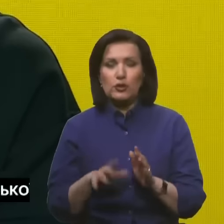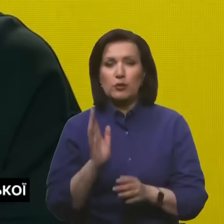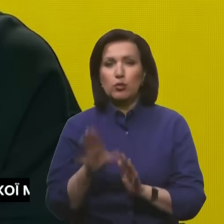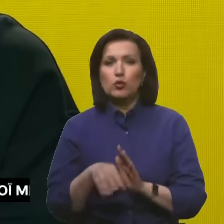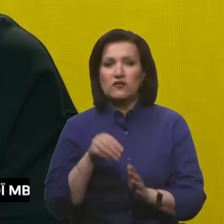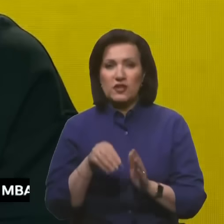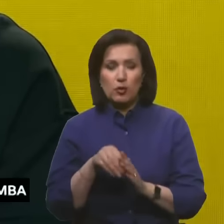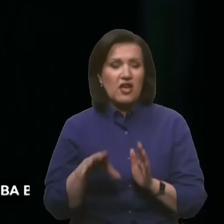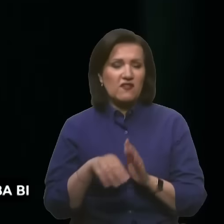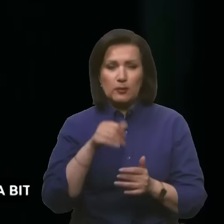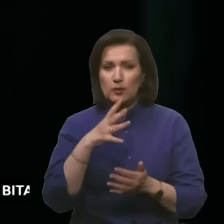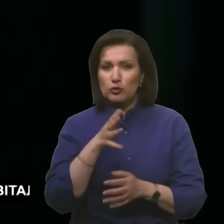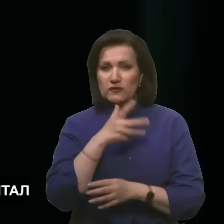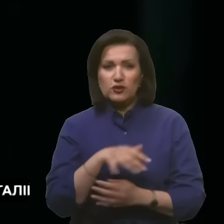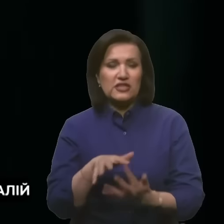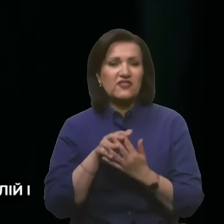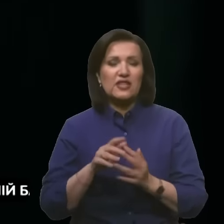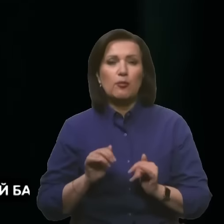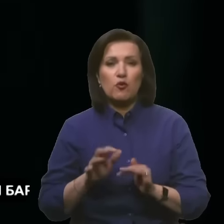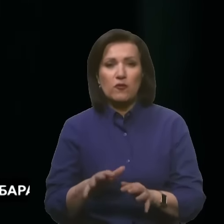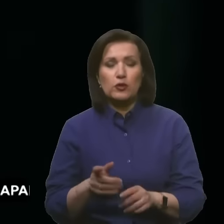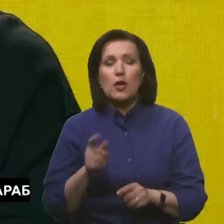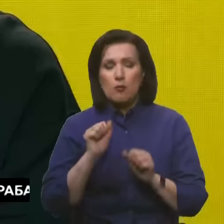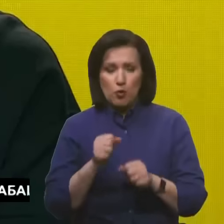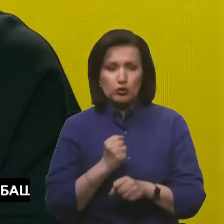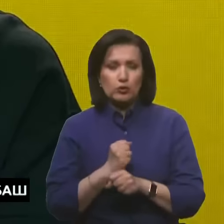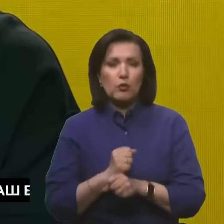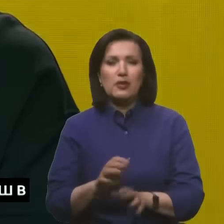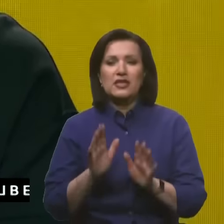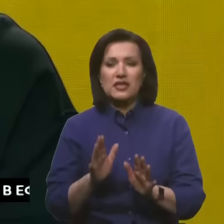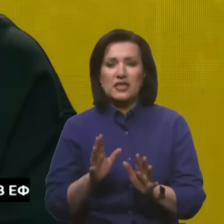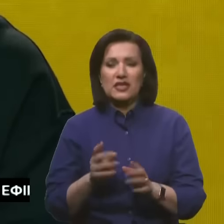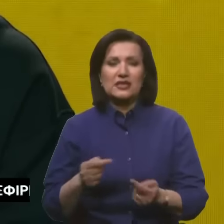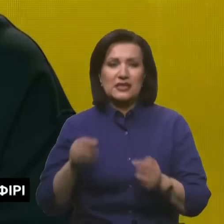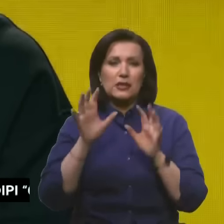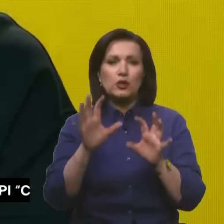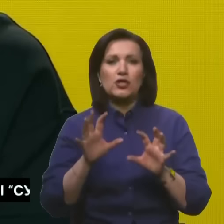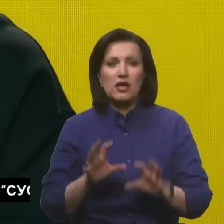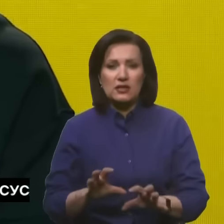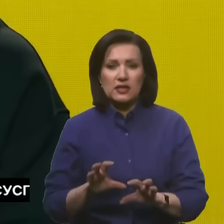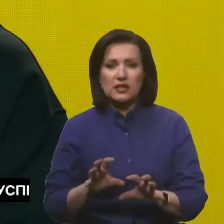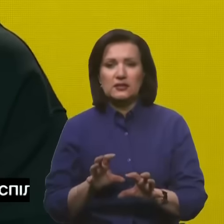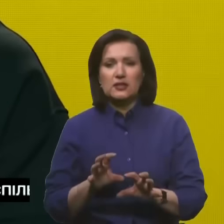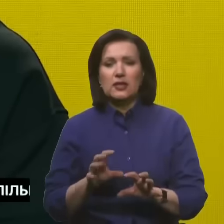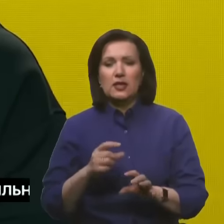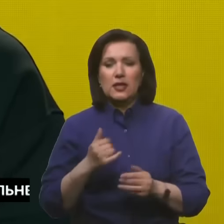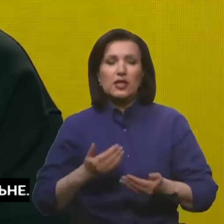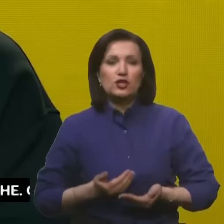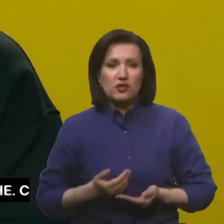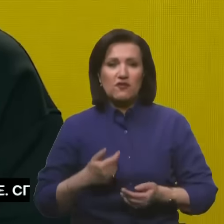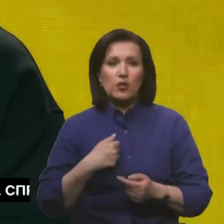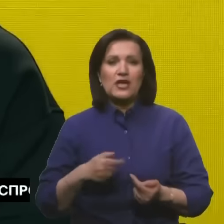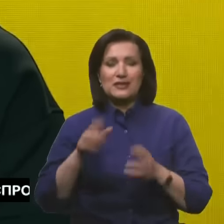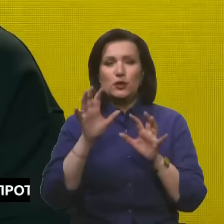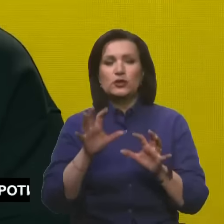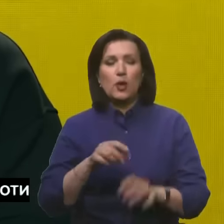будуть вибори. Вибори не можу у час війни проводити. Тобто можу зробити тільки згідно законодавства. І живу я згідно